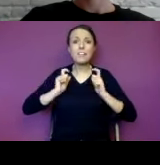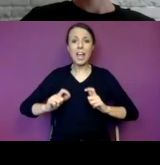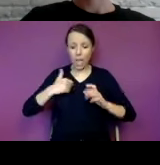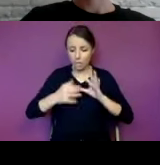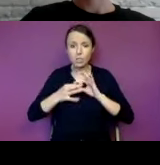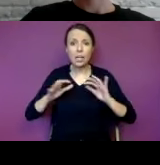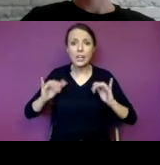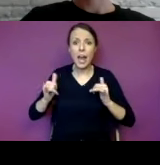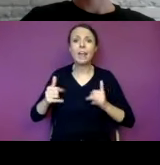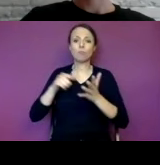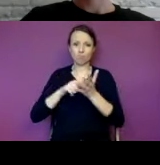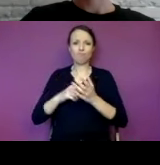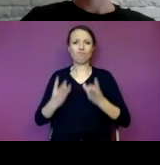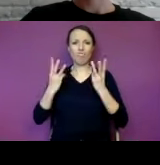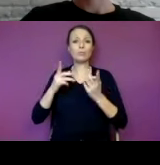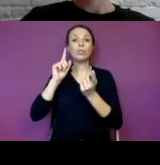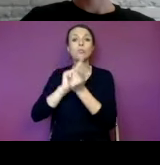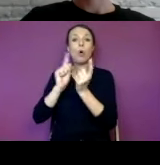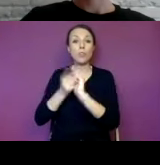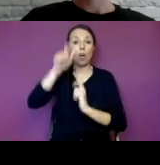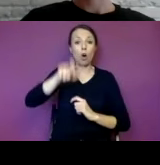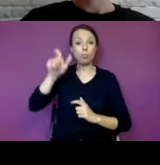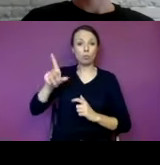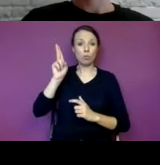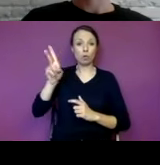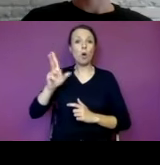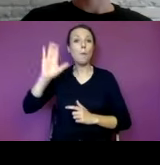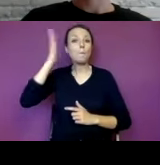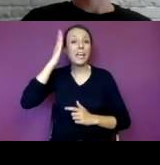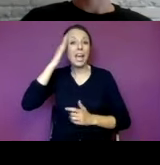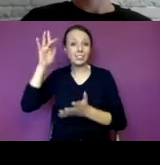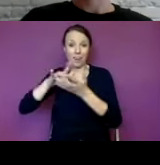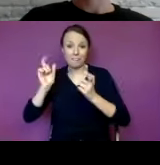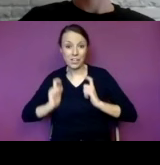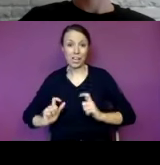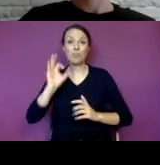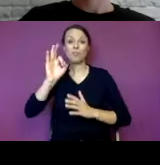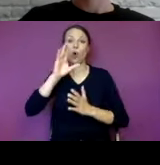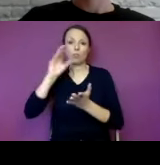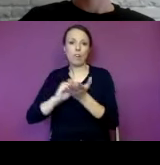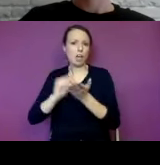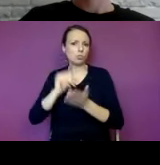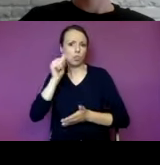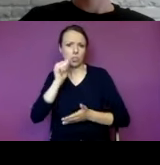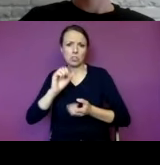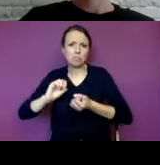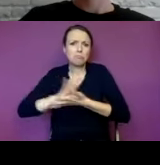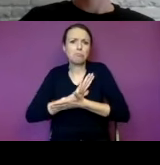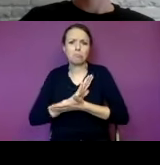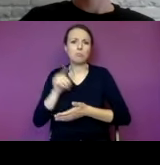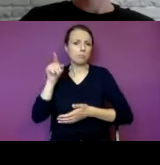tam mieszkają i dla których doświadczenie wsi jest doświadczeniem codziennym i które jest doświadczeniem